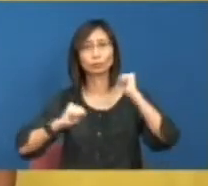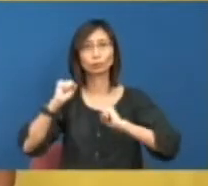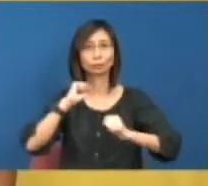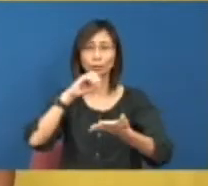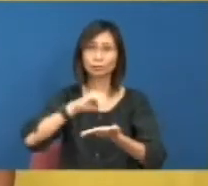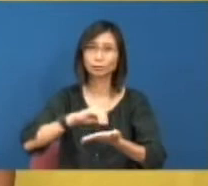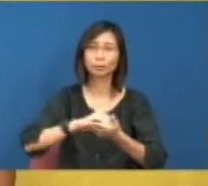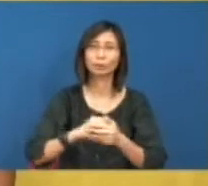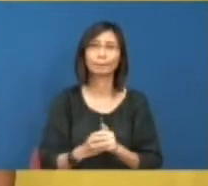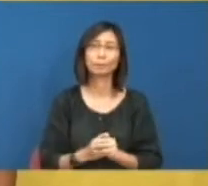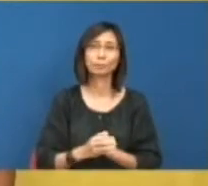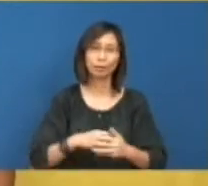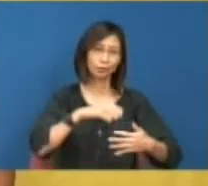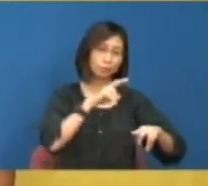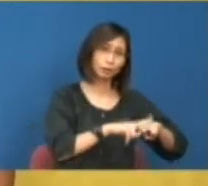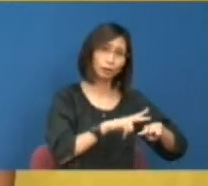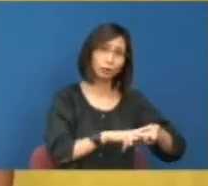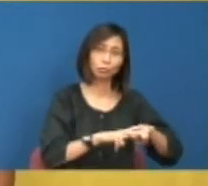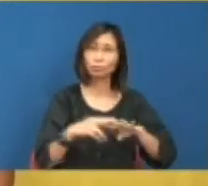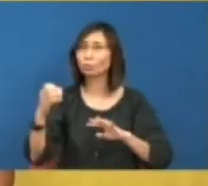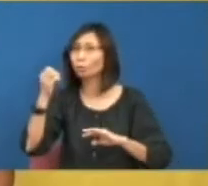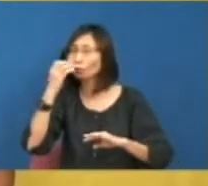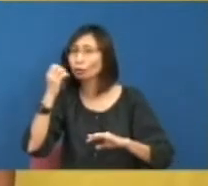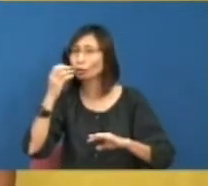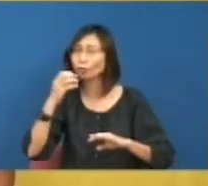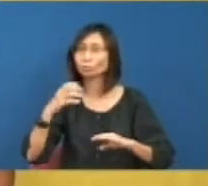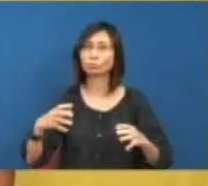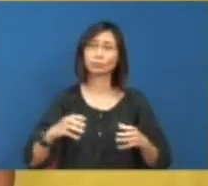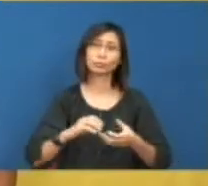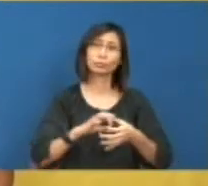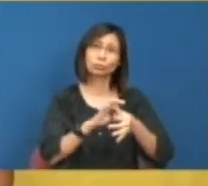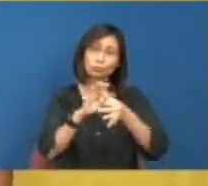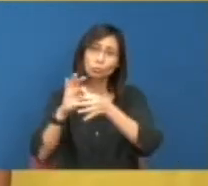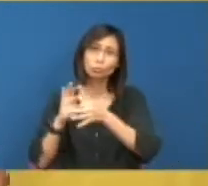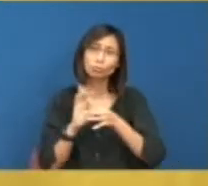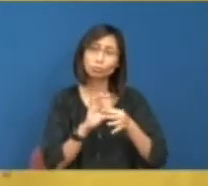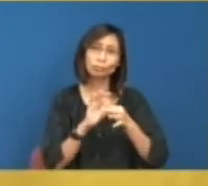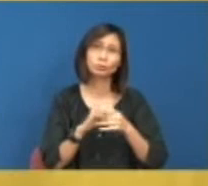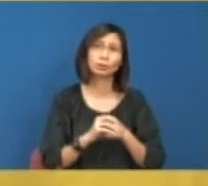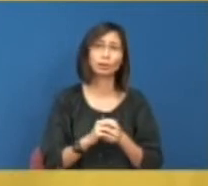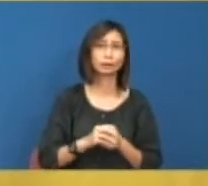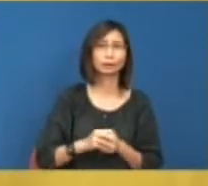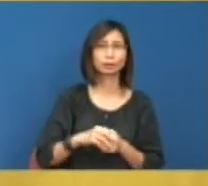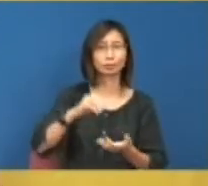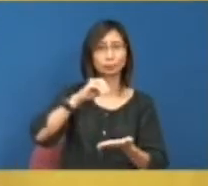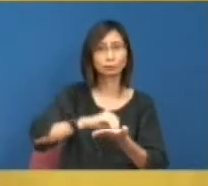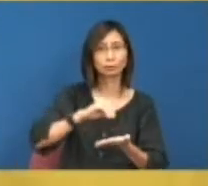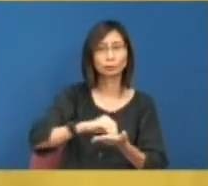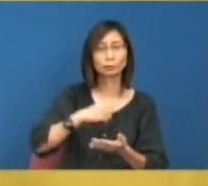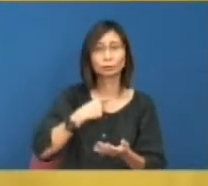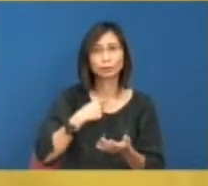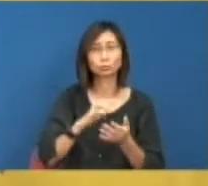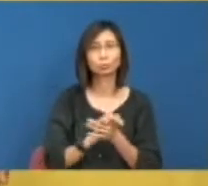之間兩地嘅人民團結嘅必要性。呢個就係未來我